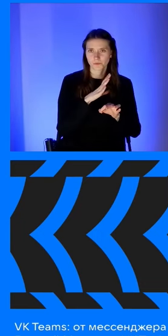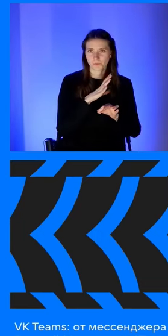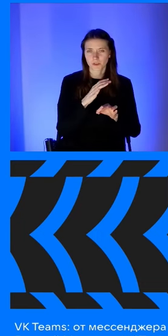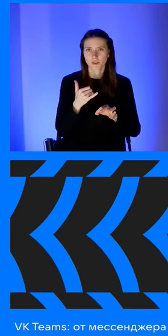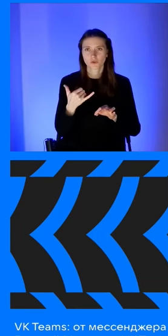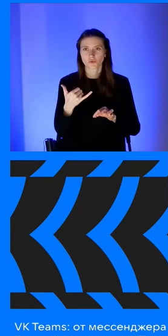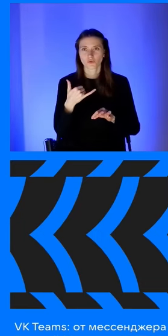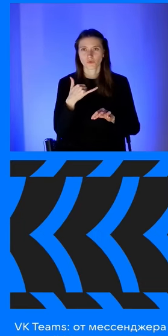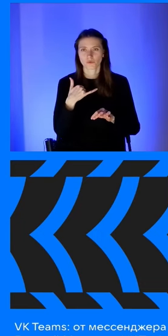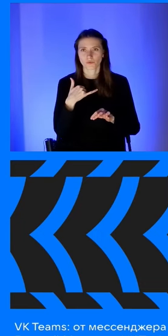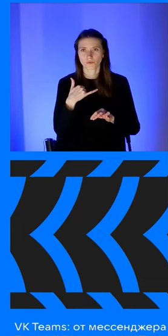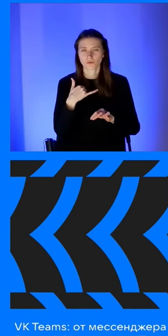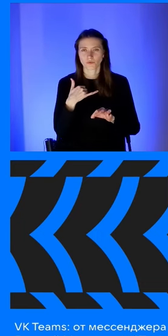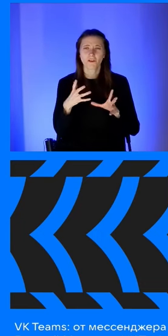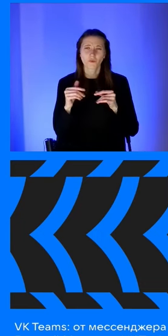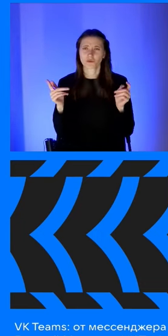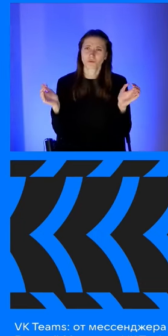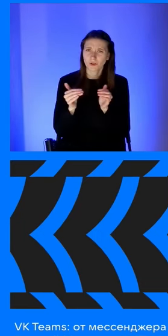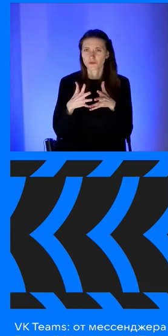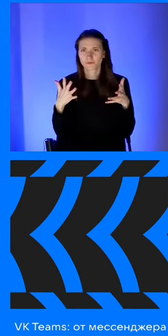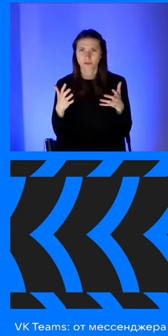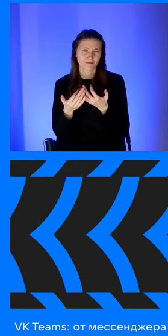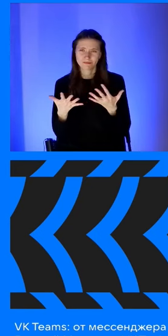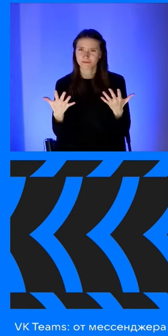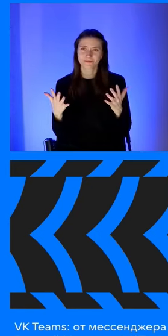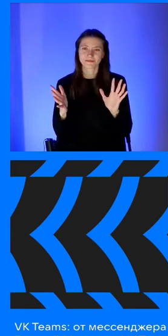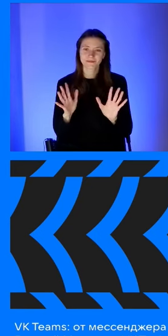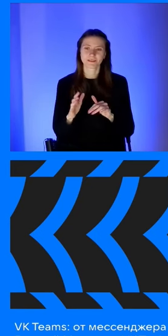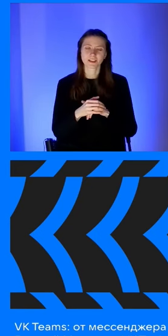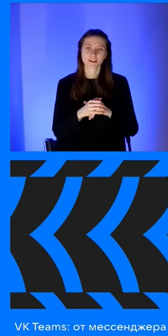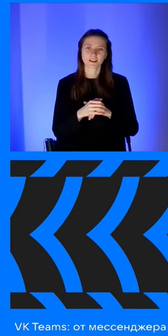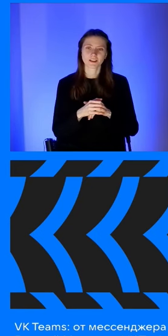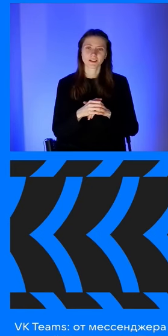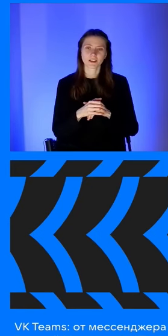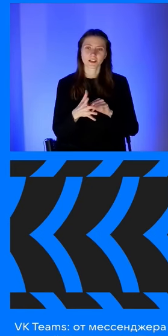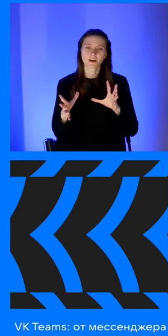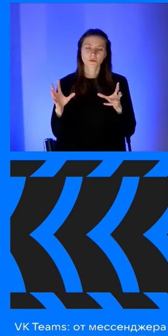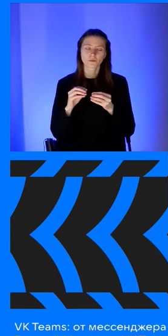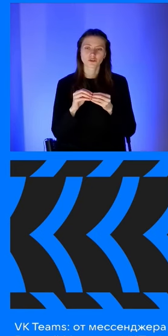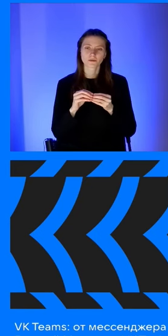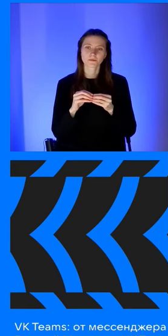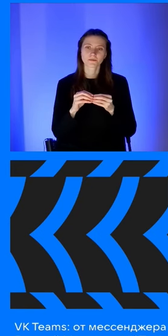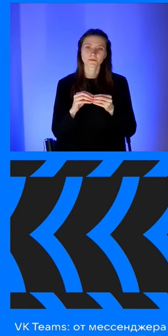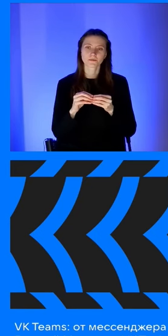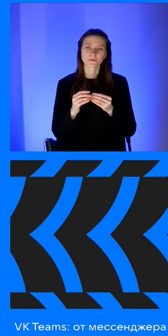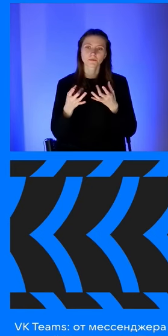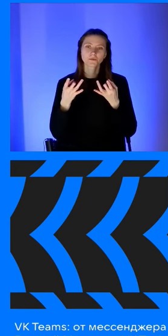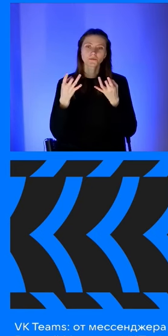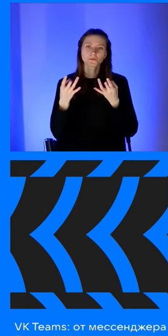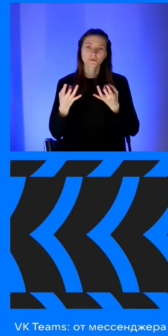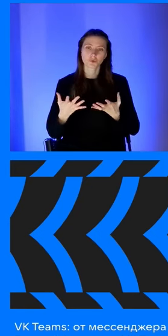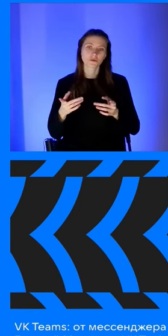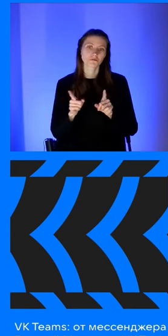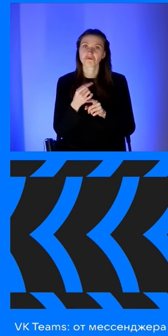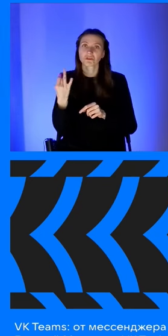решил пойти в немножко другую сторону. Ну, вообще сейчас про что мы говорим? Точно про IT. Да, и, в общем-то, просто как